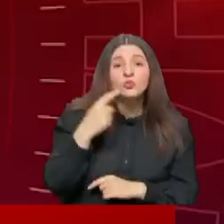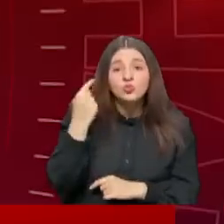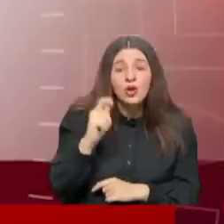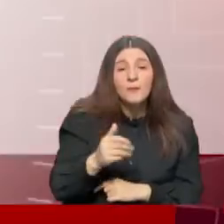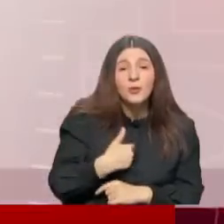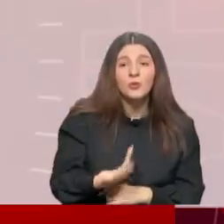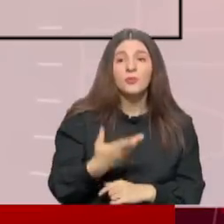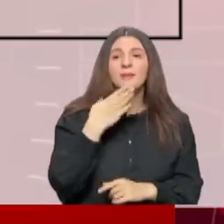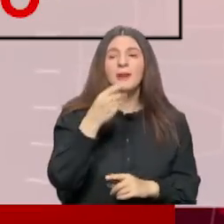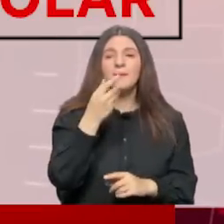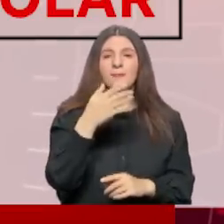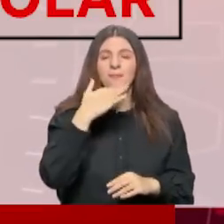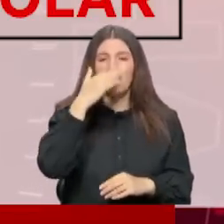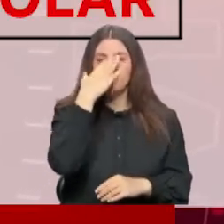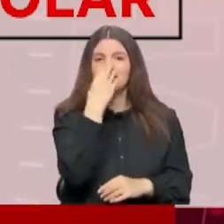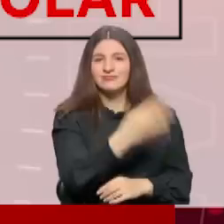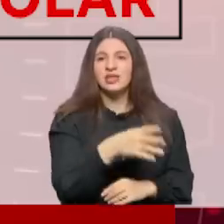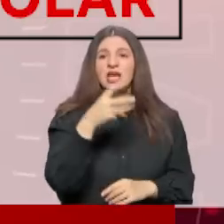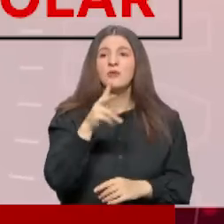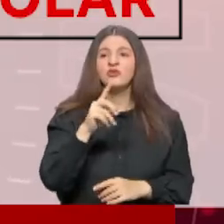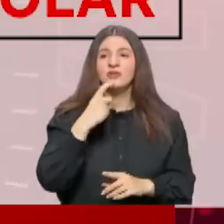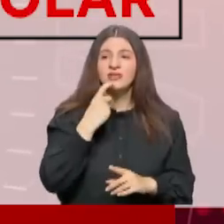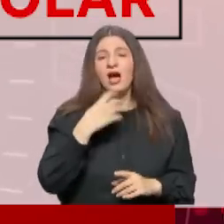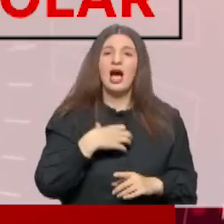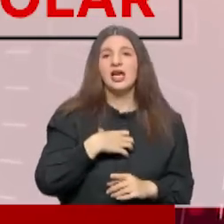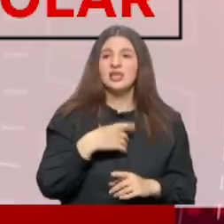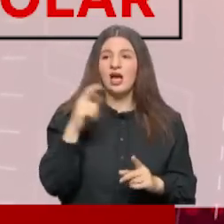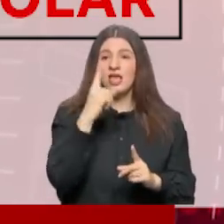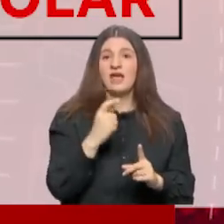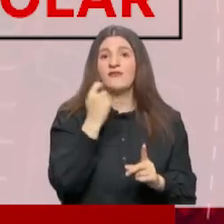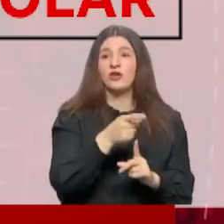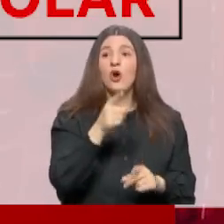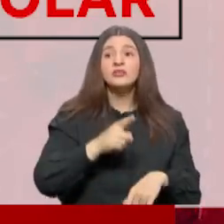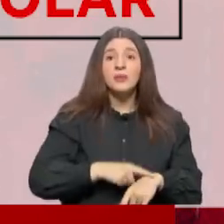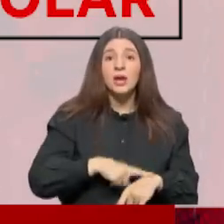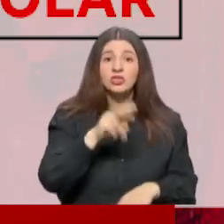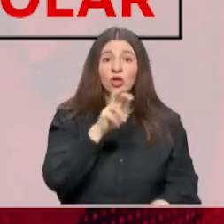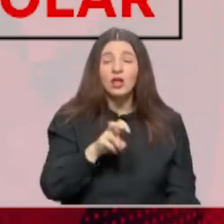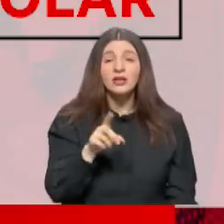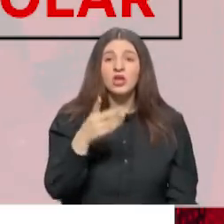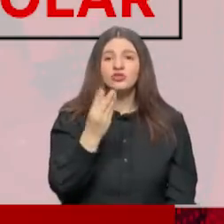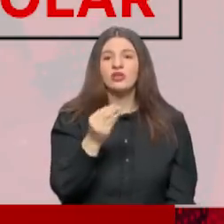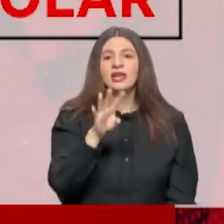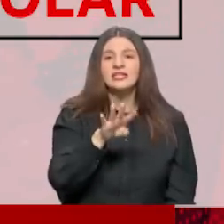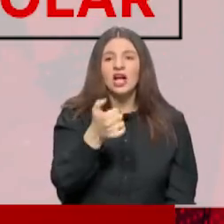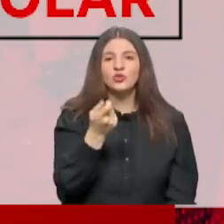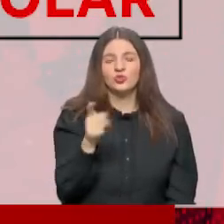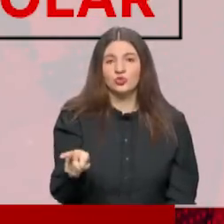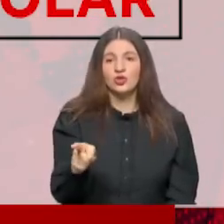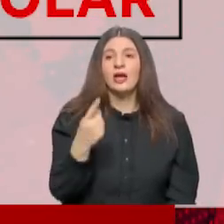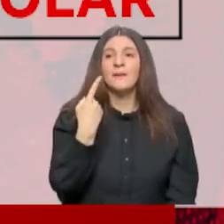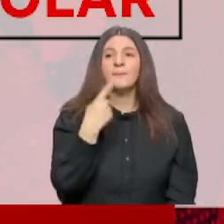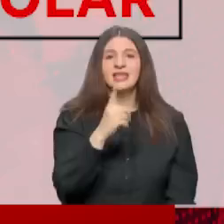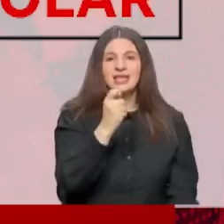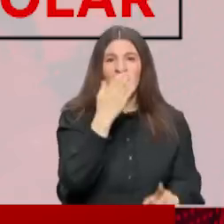düşünüyorum. Emeklilere bayram ikramiyesi 2018 yılı Haziran ayında verildi ilk kez. O zaman dolar kuru 4 lira 46 kuruştu.